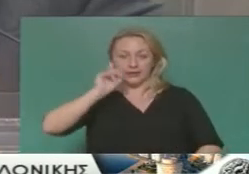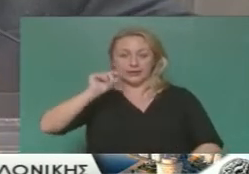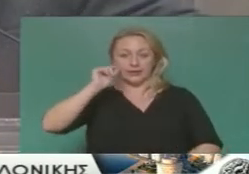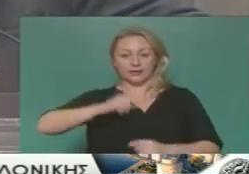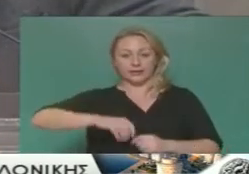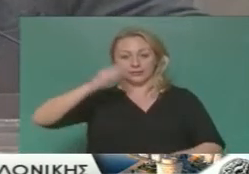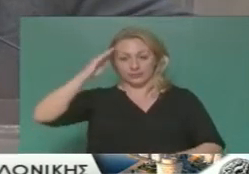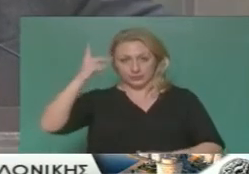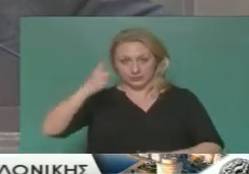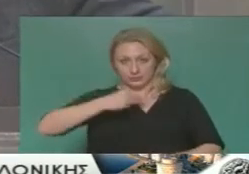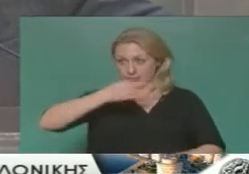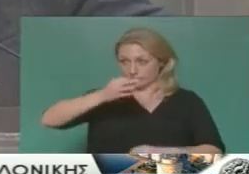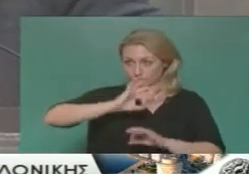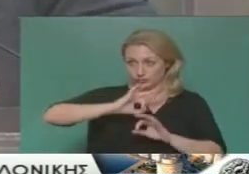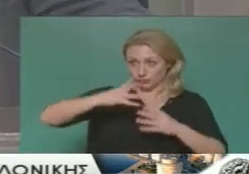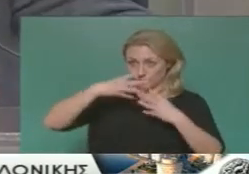Ακούγομαι.